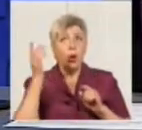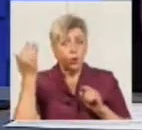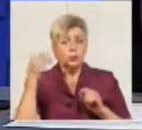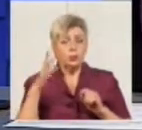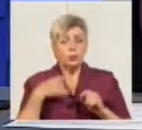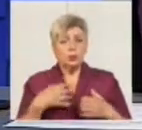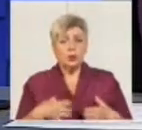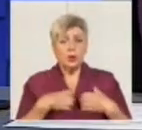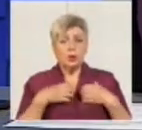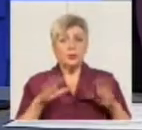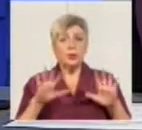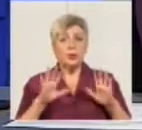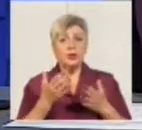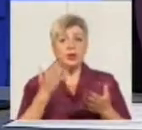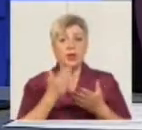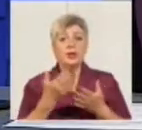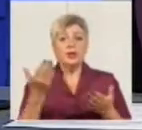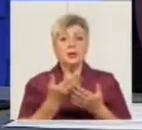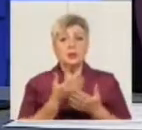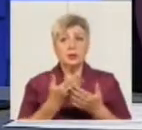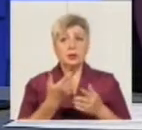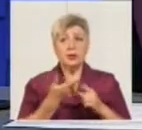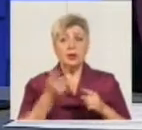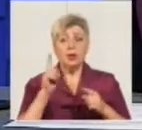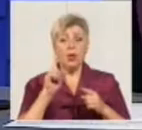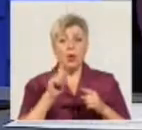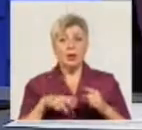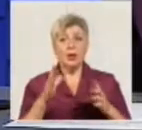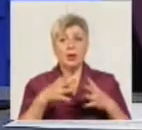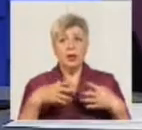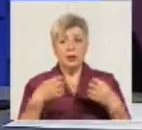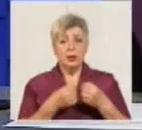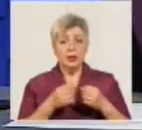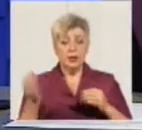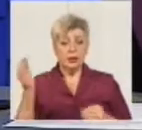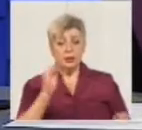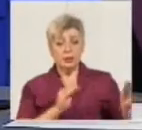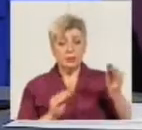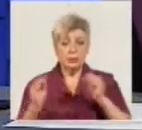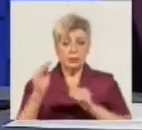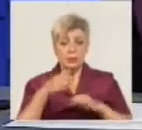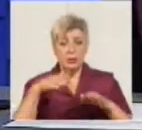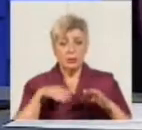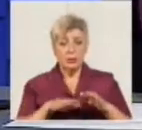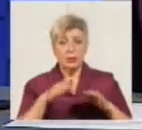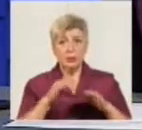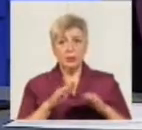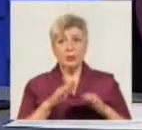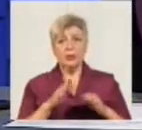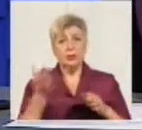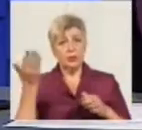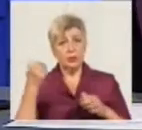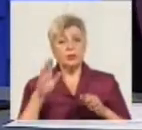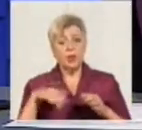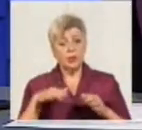стрічки, коли рідні формують з домашнього відео ряд. Тоді я